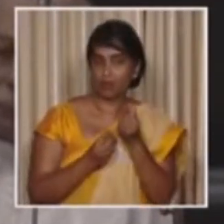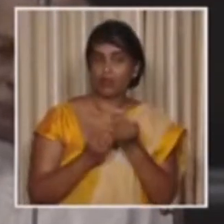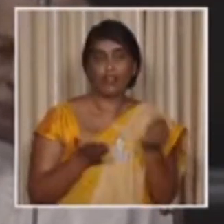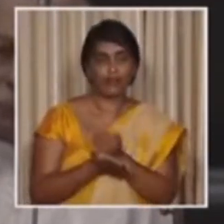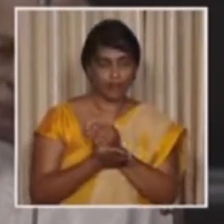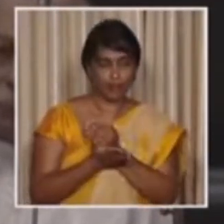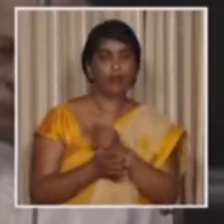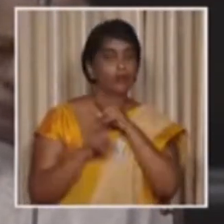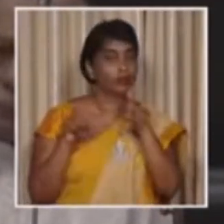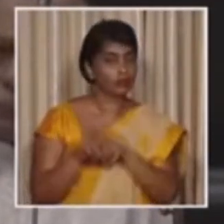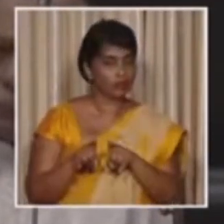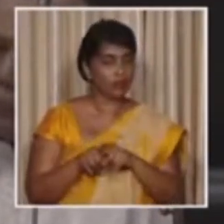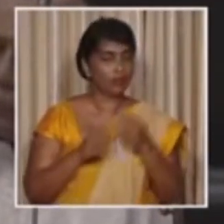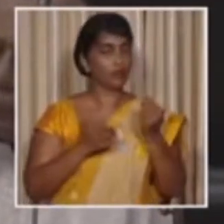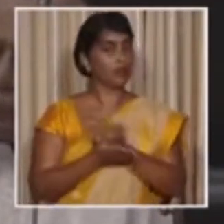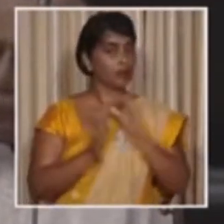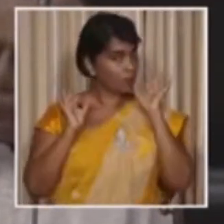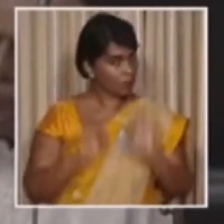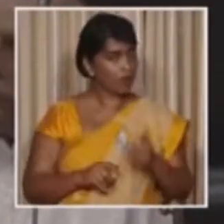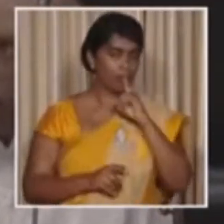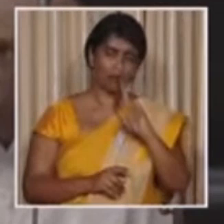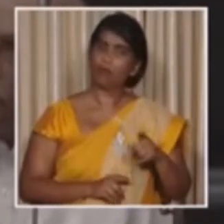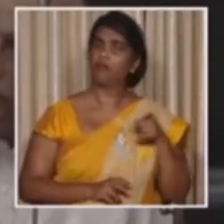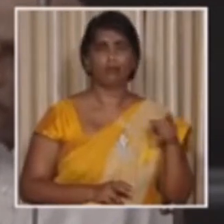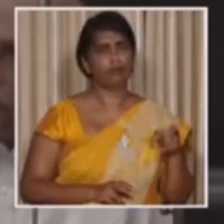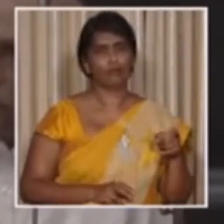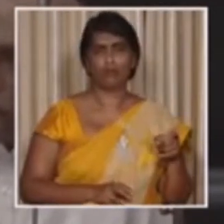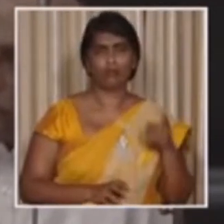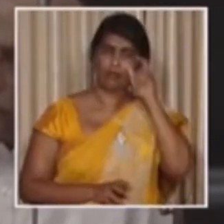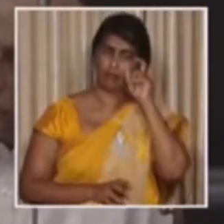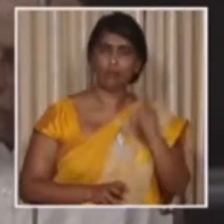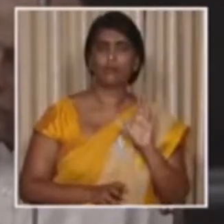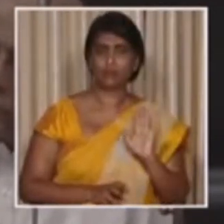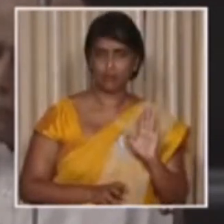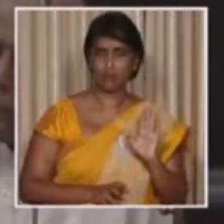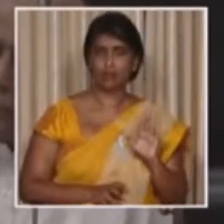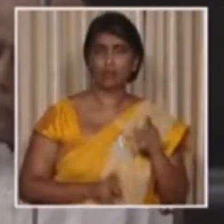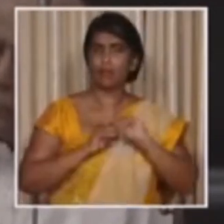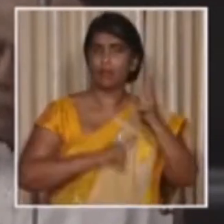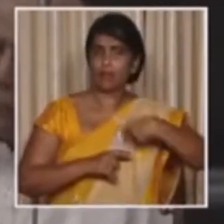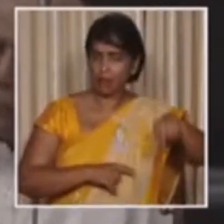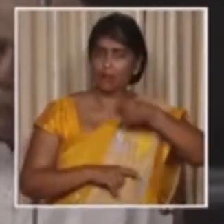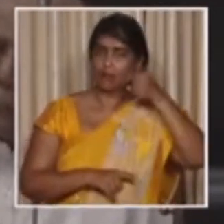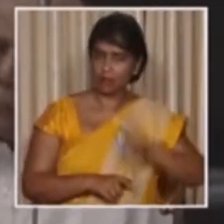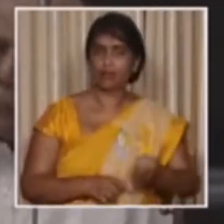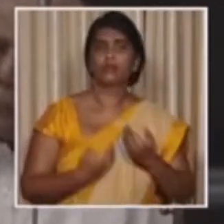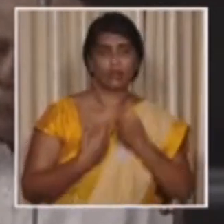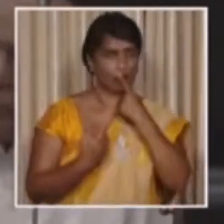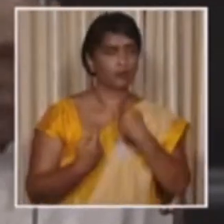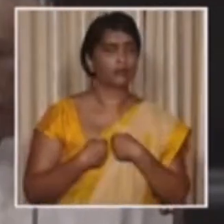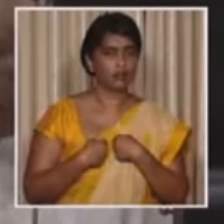කරා ඉතින් ඒක වෙන් කරන්න එපා නම් කියන්න මම එතකොට ඒ දිහා සලකලා බලන්නම් මේ සභාව එක තීරණය කළා මට